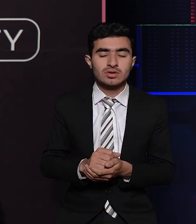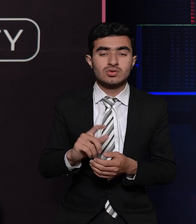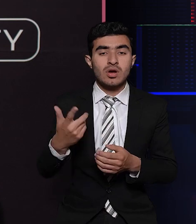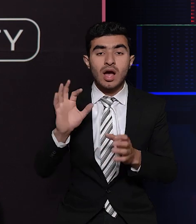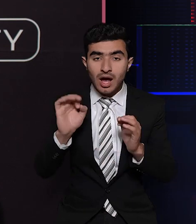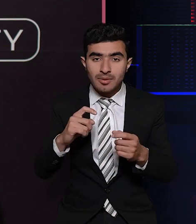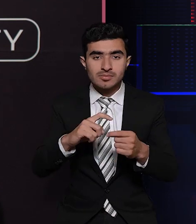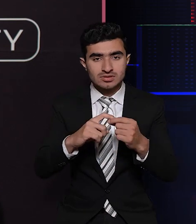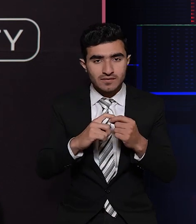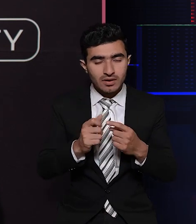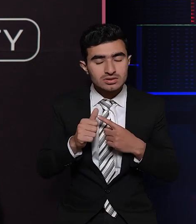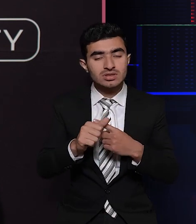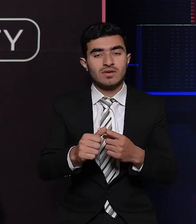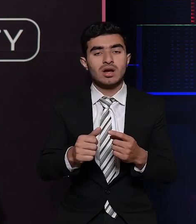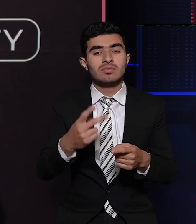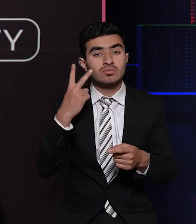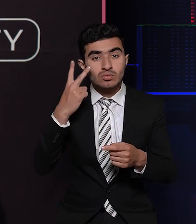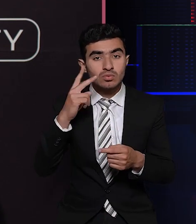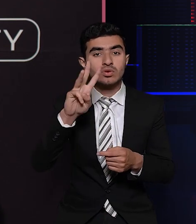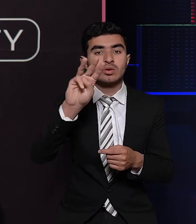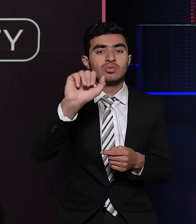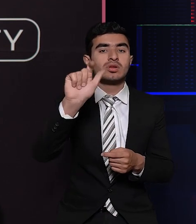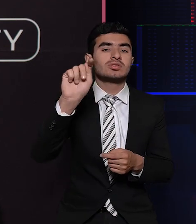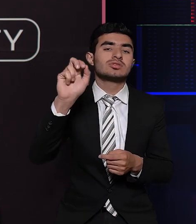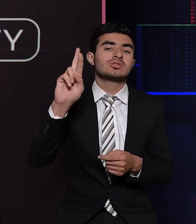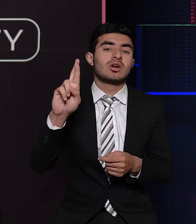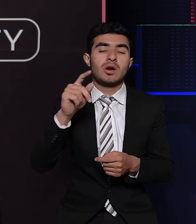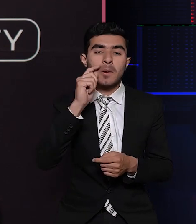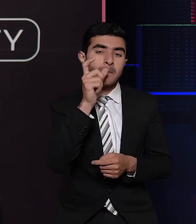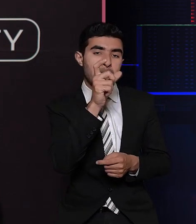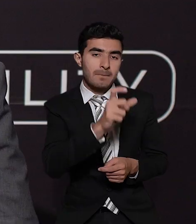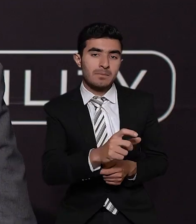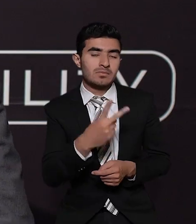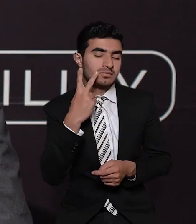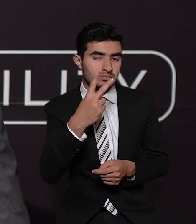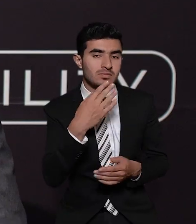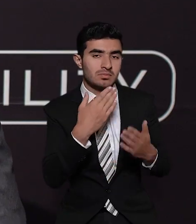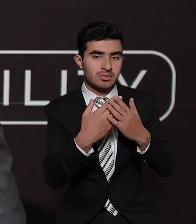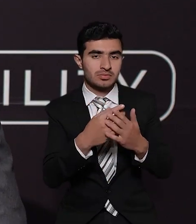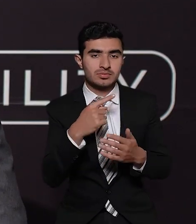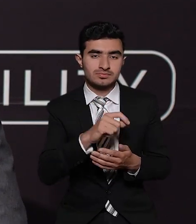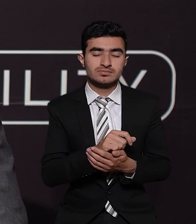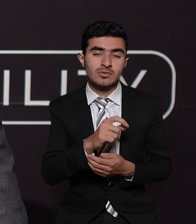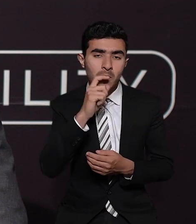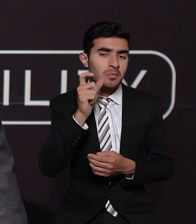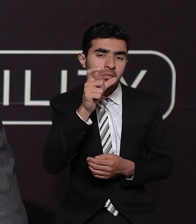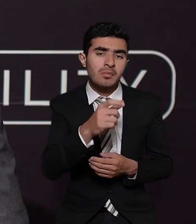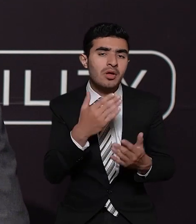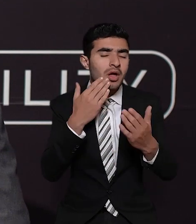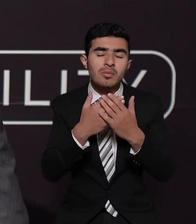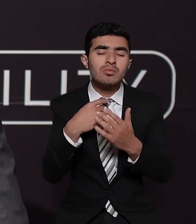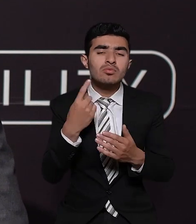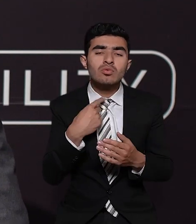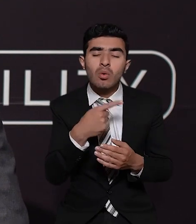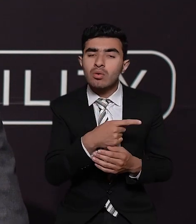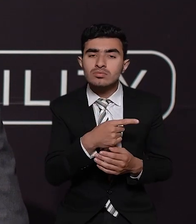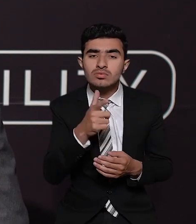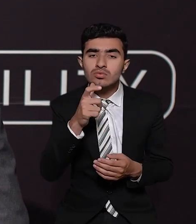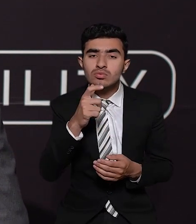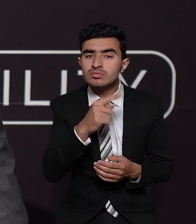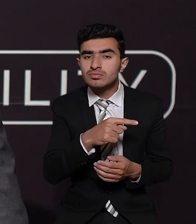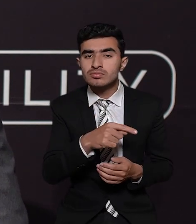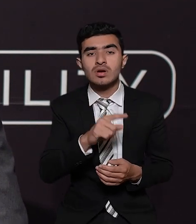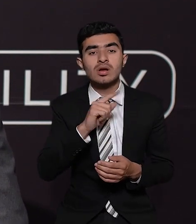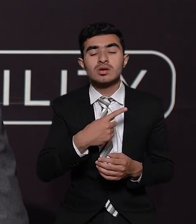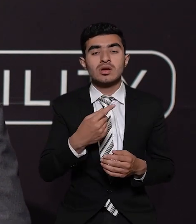لیے ہمیں والٹر کینن کی طرف دیکھنا ہوگا۔ والٹر کینن وہ شخص ہے کہ